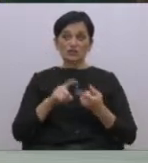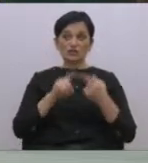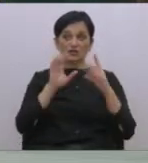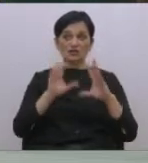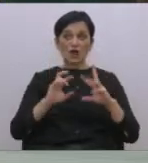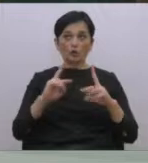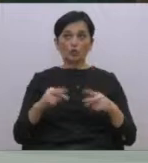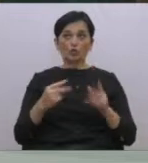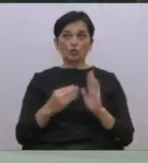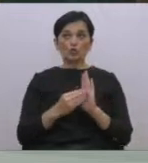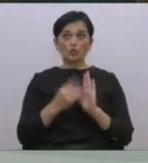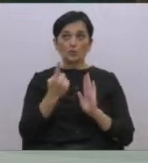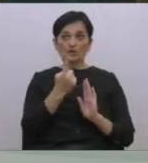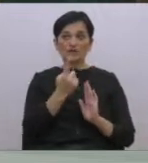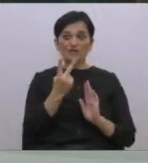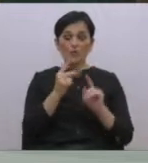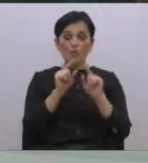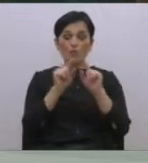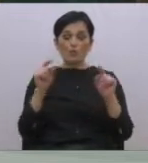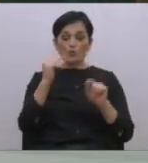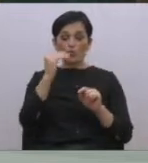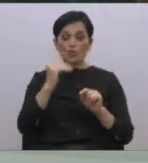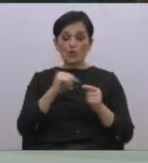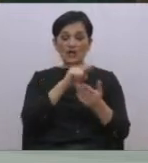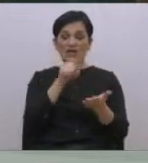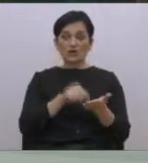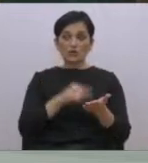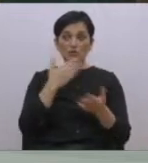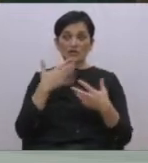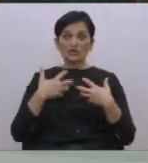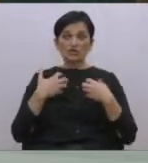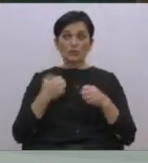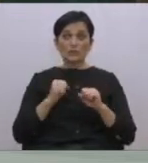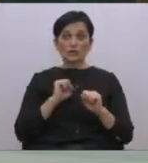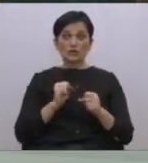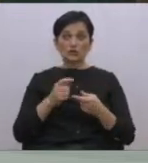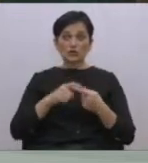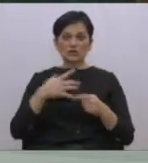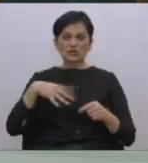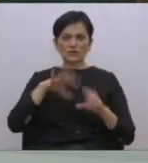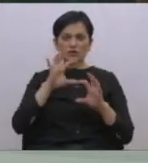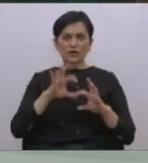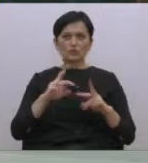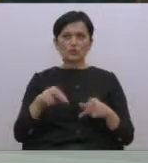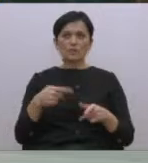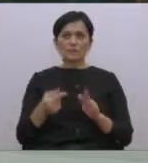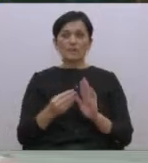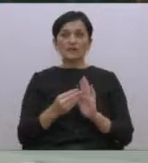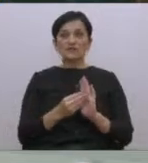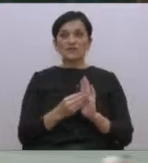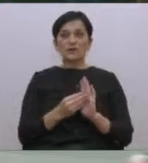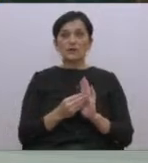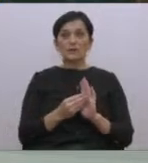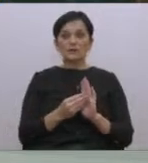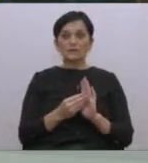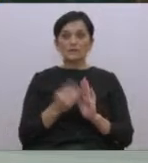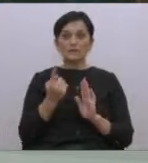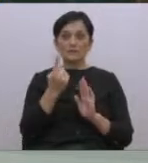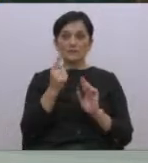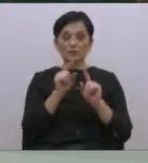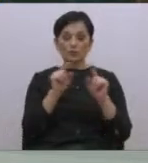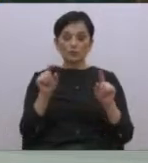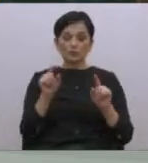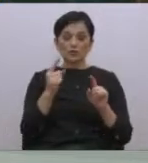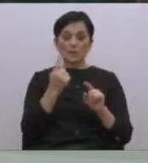kanushtsvleba. Pirul da meore muhlebtan, kitkhvebi araris. Chamtsolobis datsis shesakhe sakartvelos kanushtsvlebis shetanis taobaze. Pirul muhlis,